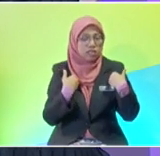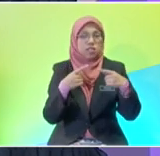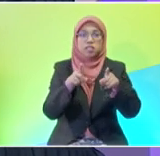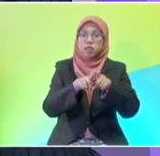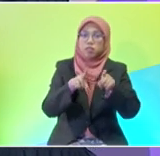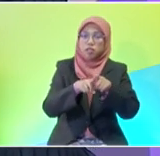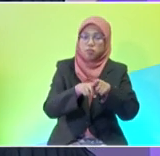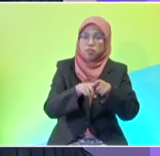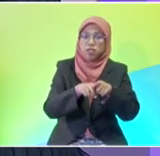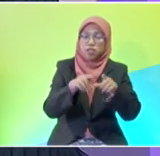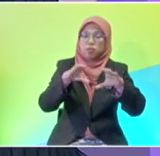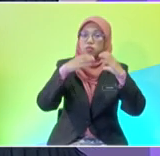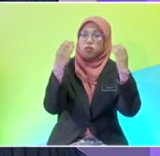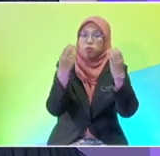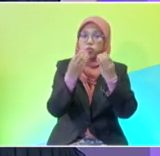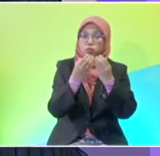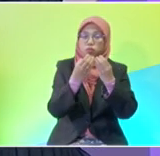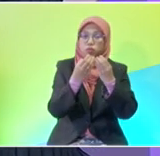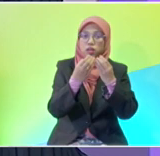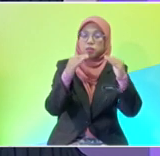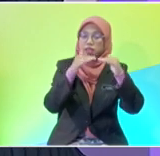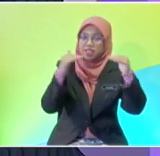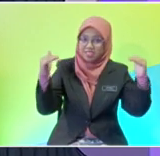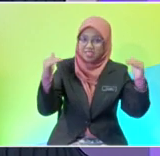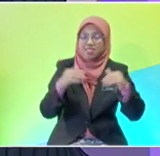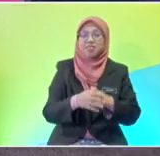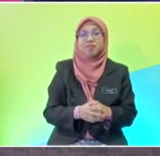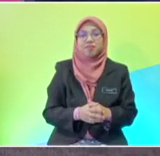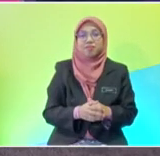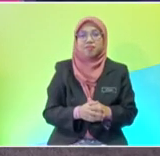kelompok eee pelarasan sebenarnya